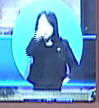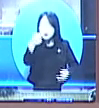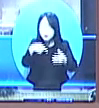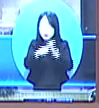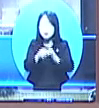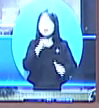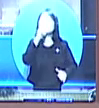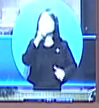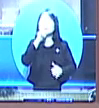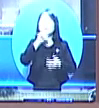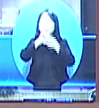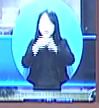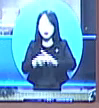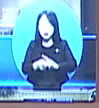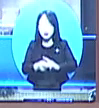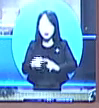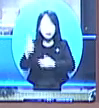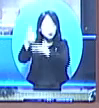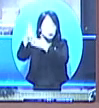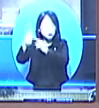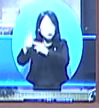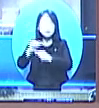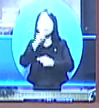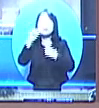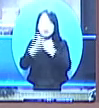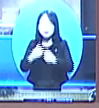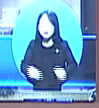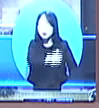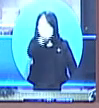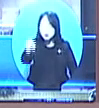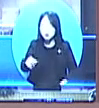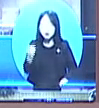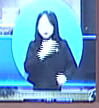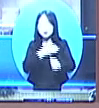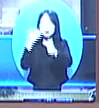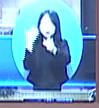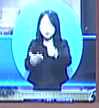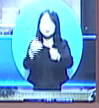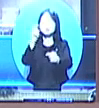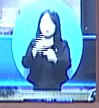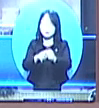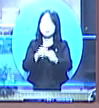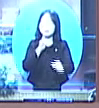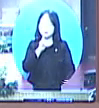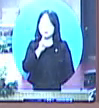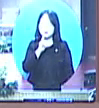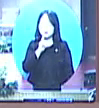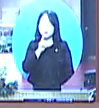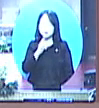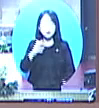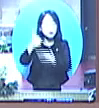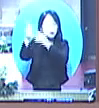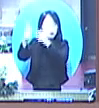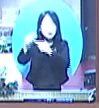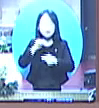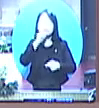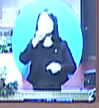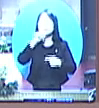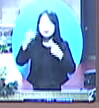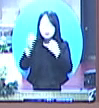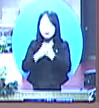되심은 그의 가난함으로 말미암아 너희를 부유하게 하려 하심이라. 그의 가난함으로